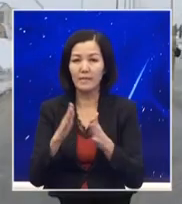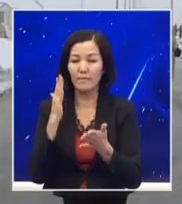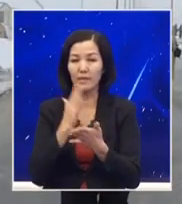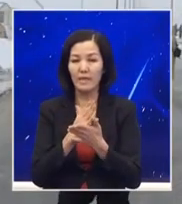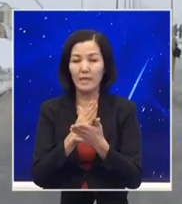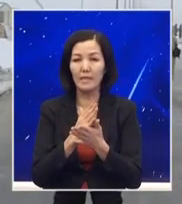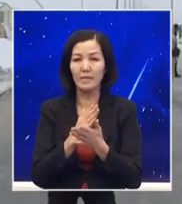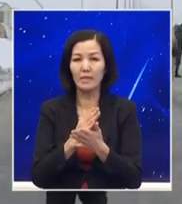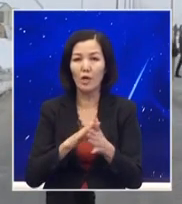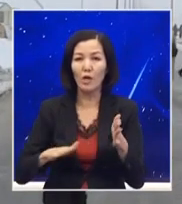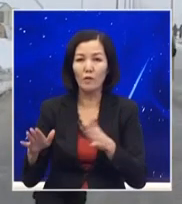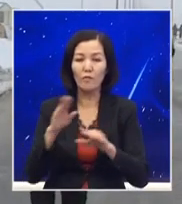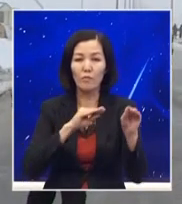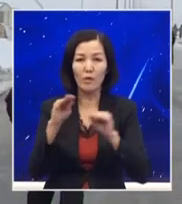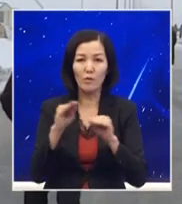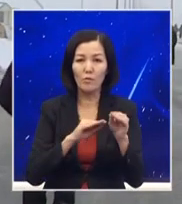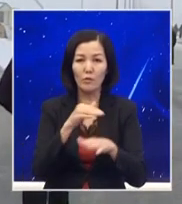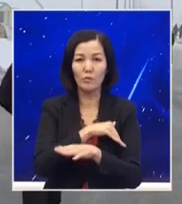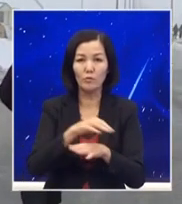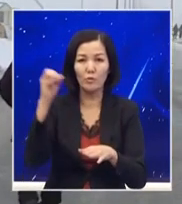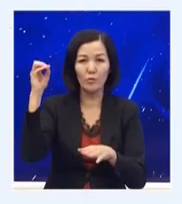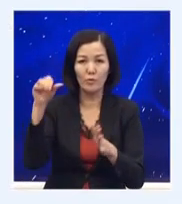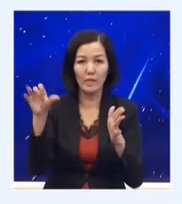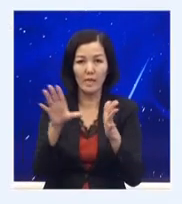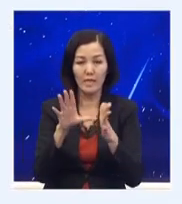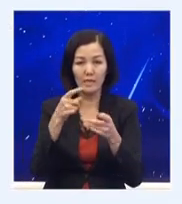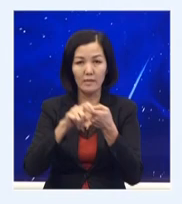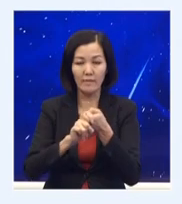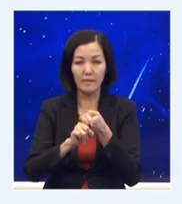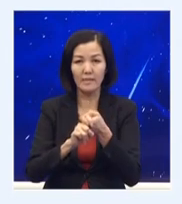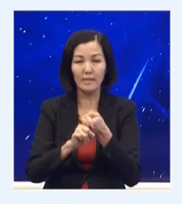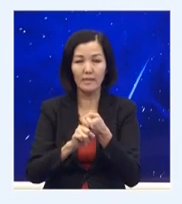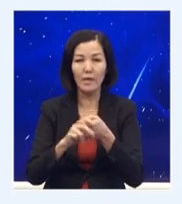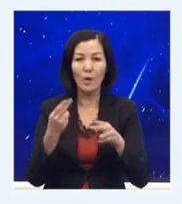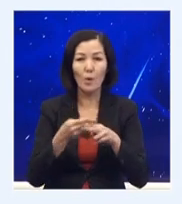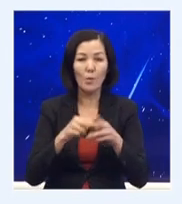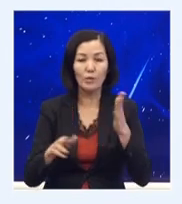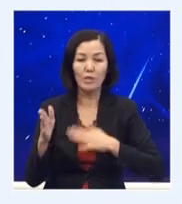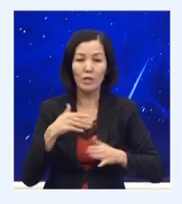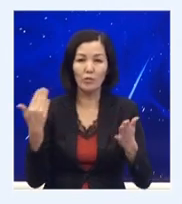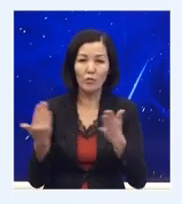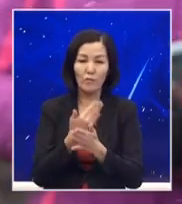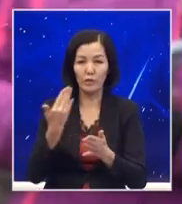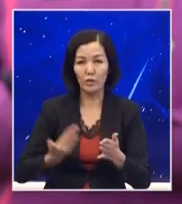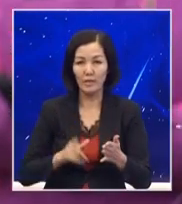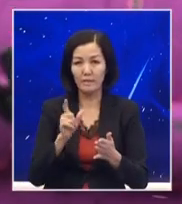вентиляции. Двор благоустроен, улицы освещены. Таким условиям искренне радуются новые жильцы.